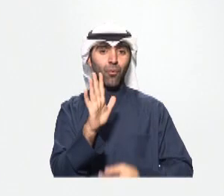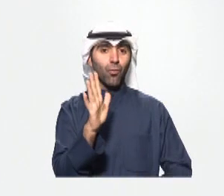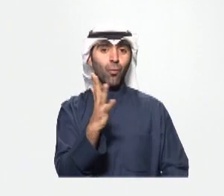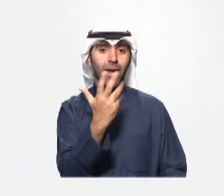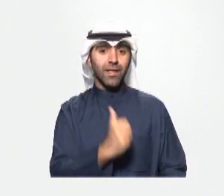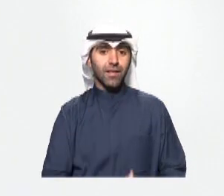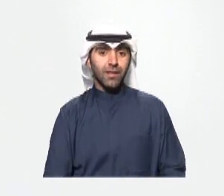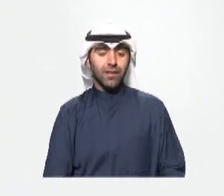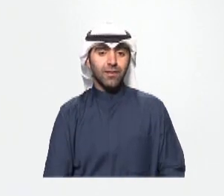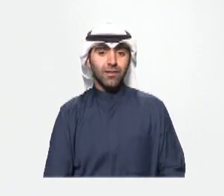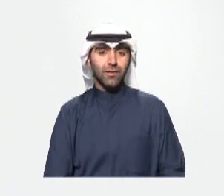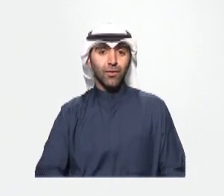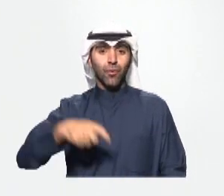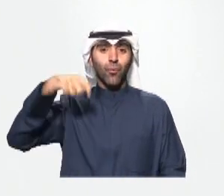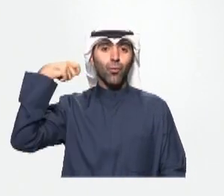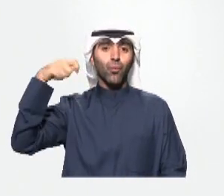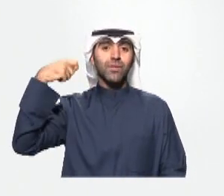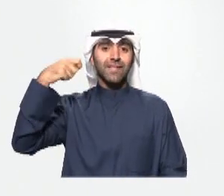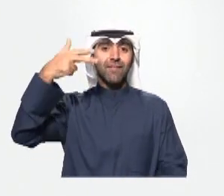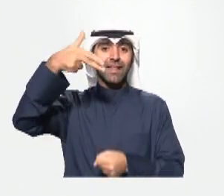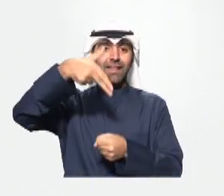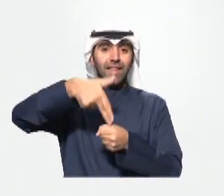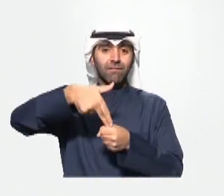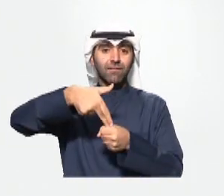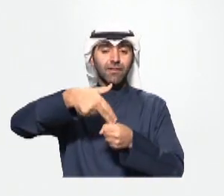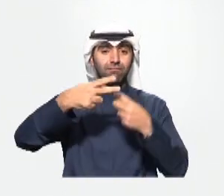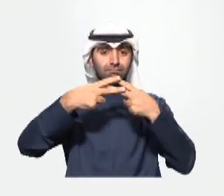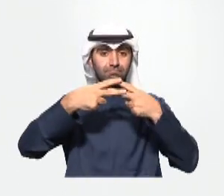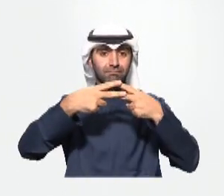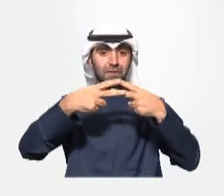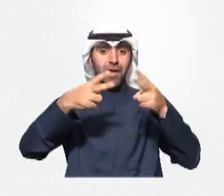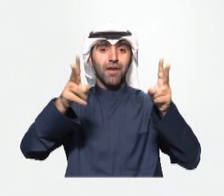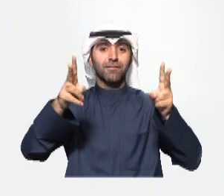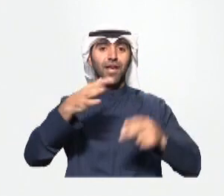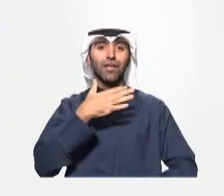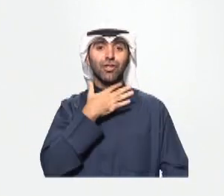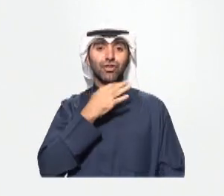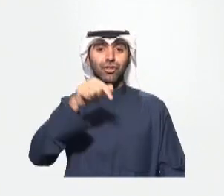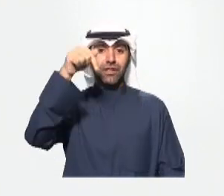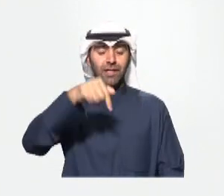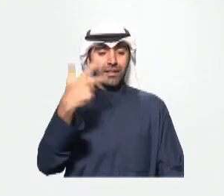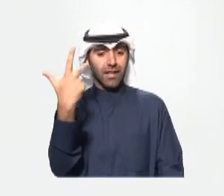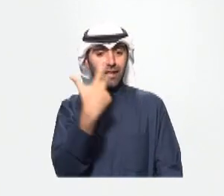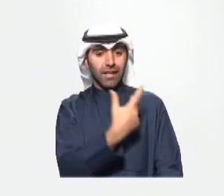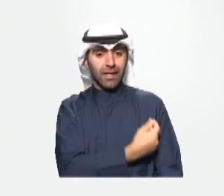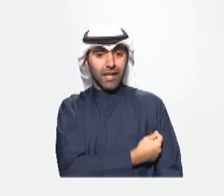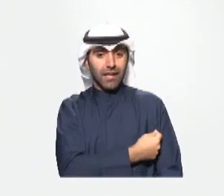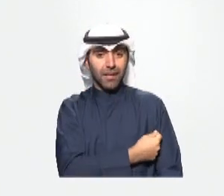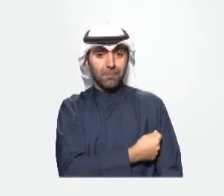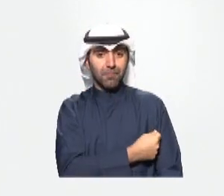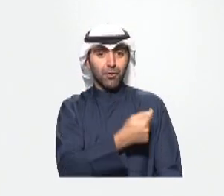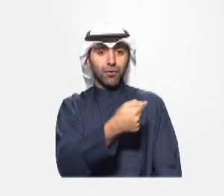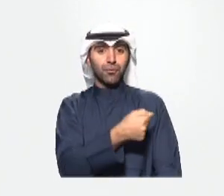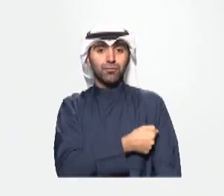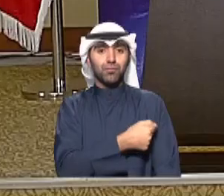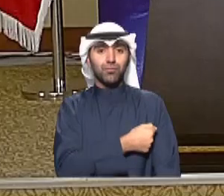لشركة نفط الكويت، وهو جانب من جوانب التعاون مع القطاع النفطي في دولة الكويت. ويسعدنا في